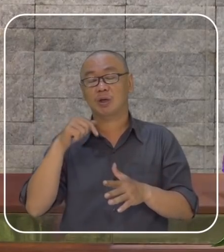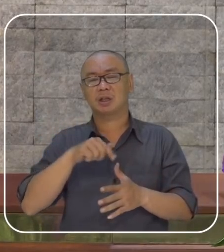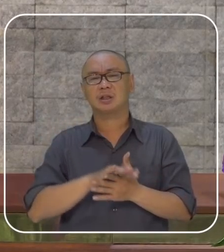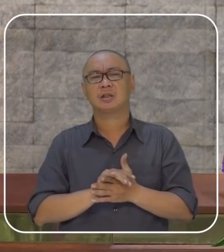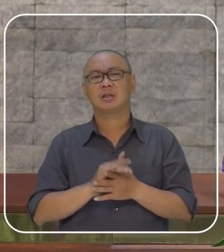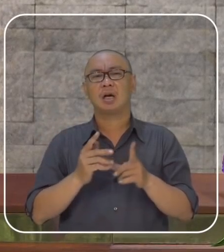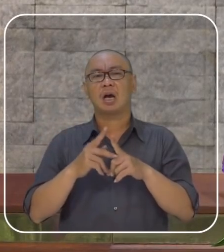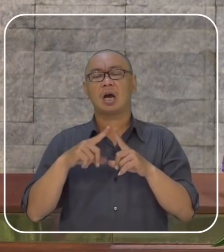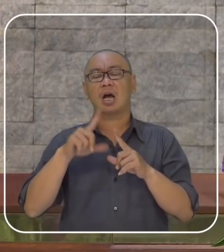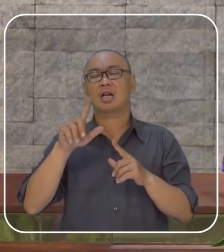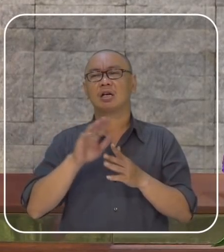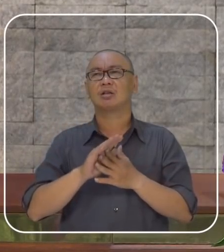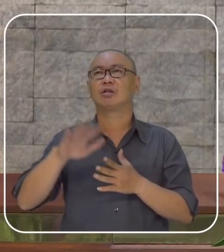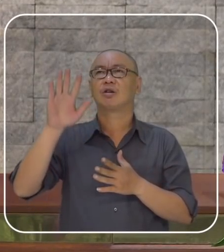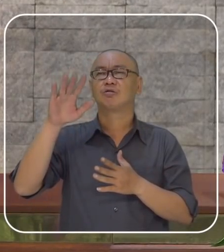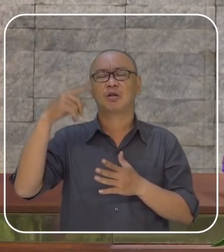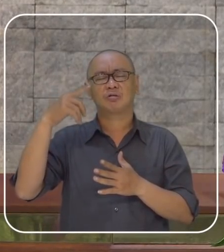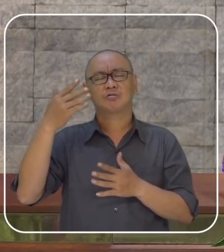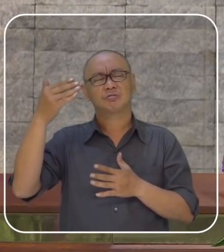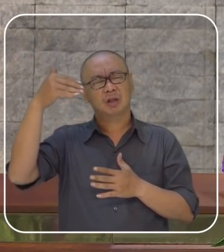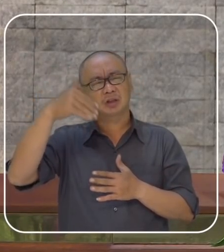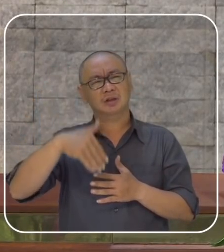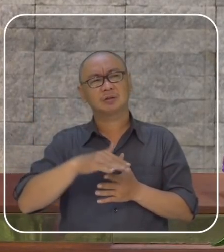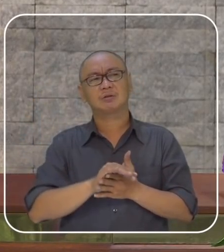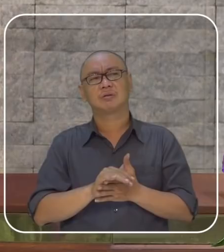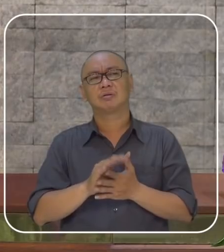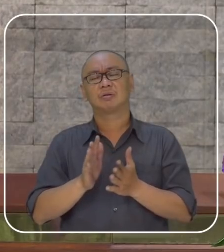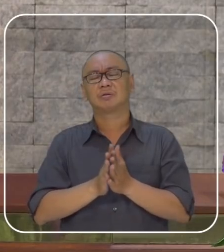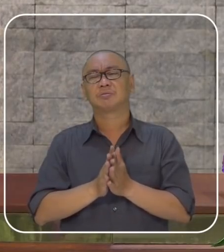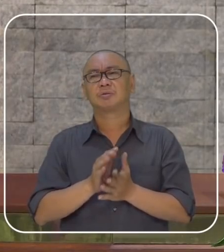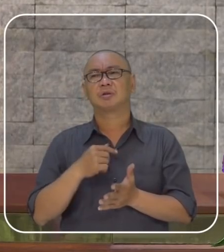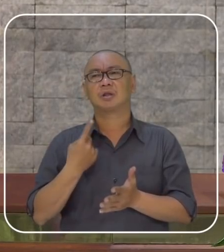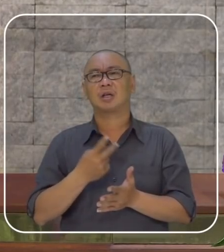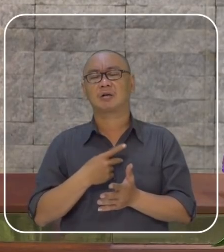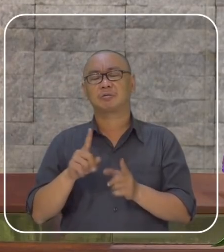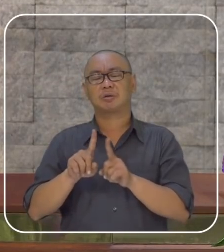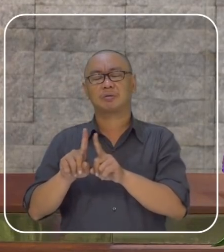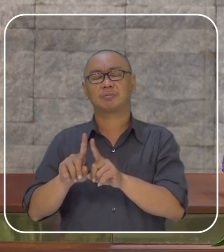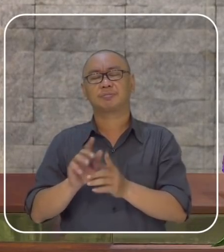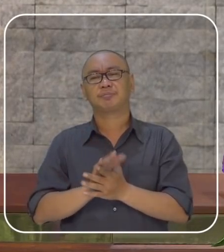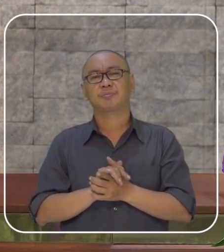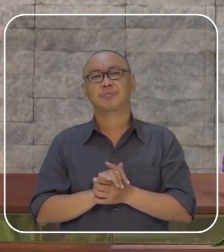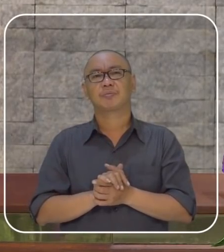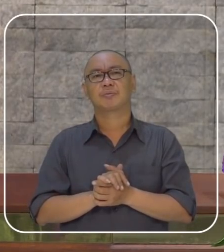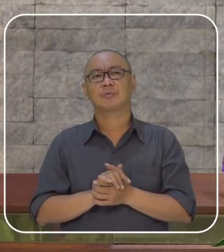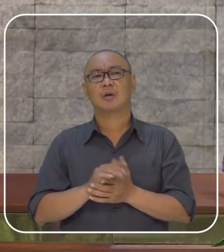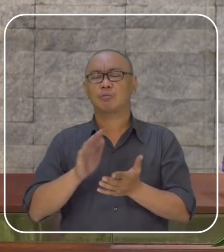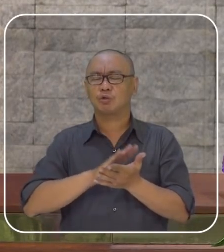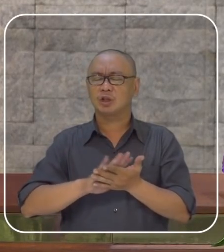Padahal Engkau senantiasa hadir dan menyatakan itu bagi kami. Ya Tuhan, ampunilah